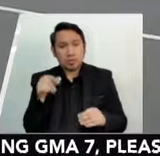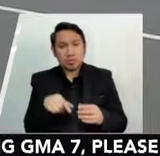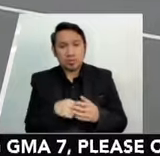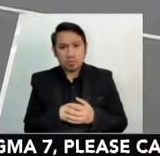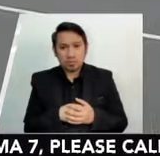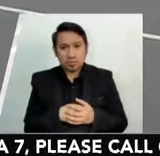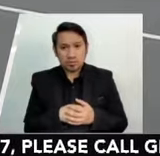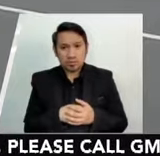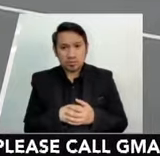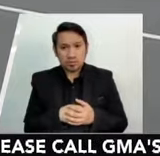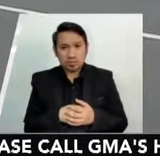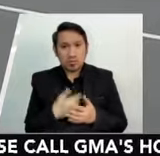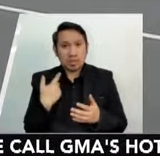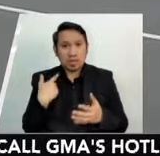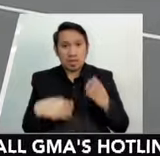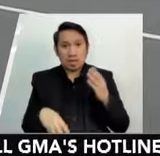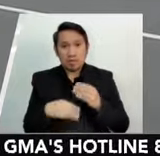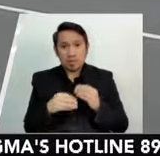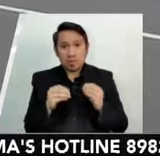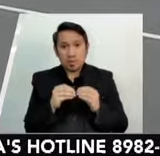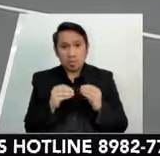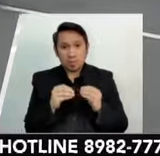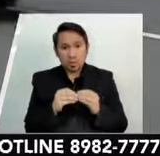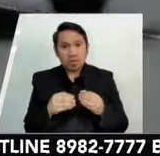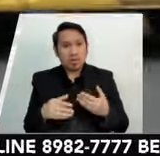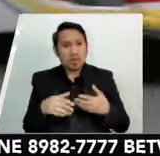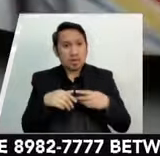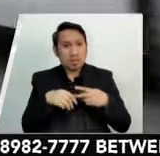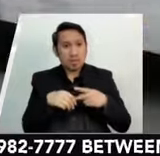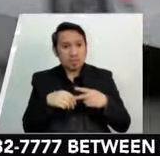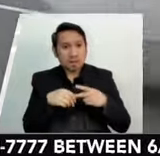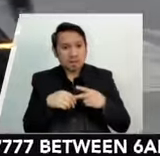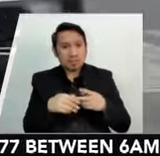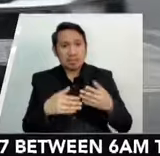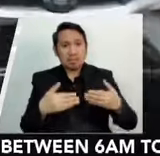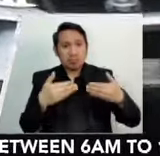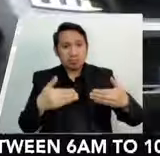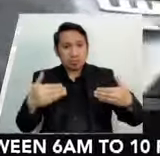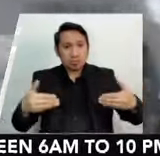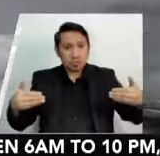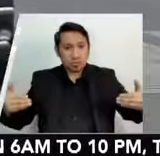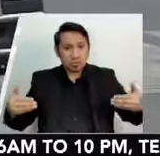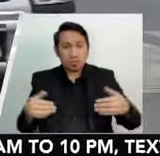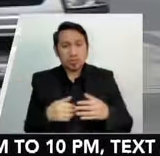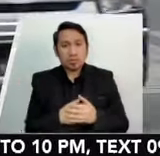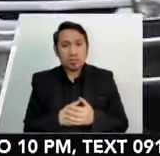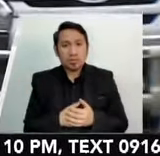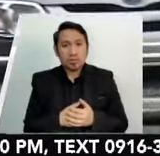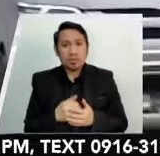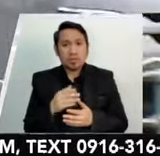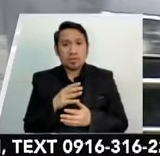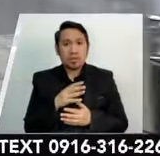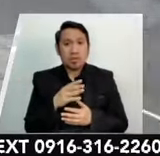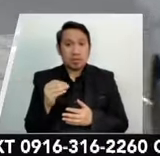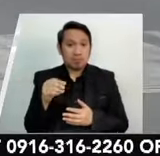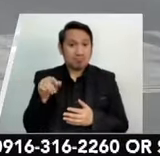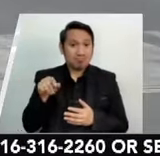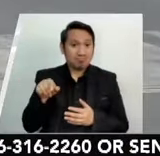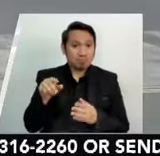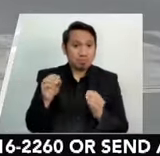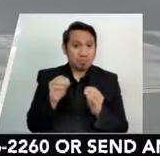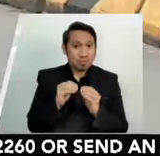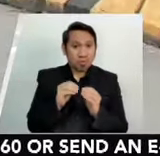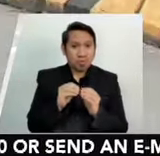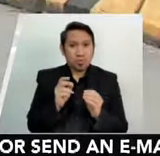Magdaragdag daw sila ng mga plastic barrier para mas mahaba ito sa pagitan ng lane 4 ng NLEX at Skyway off-ramp para mas mahirap na mag-U-turn ang